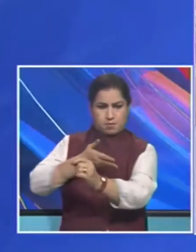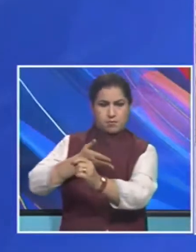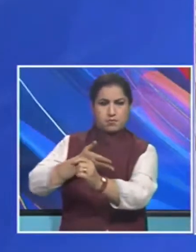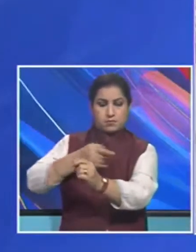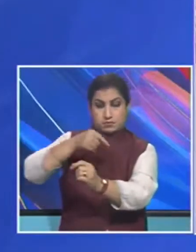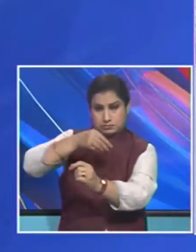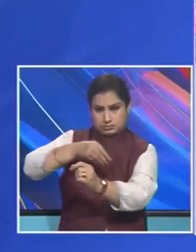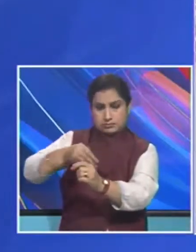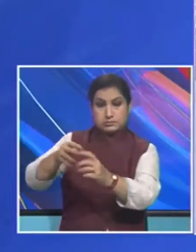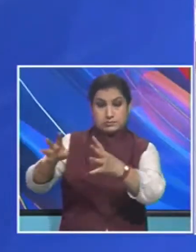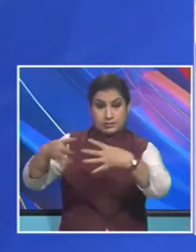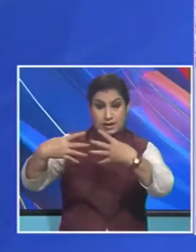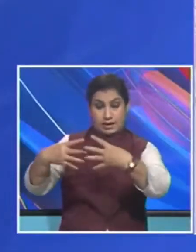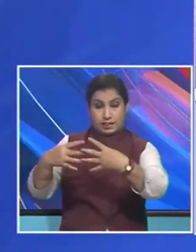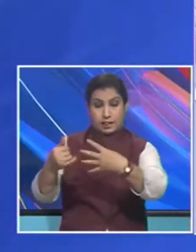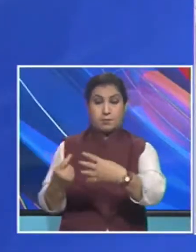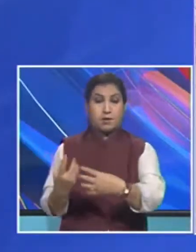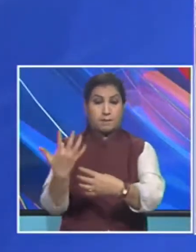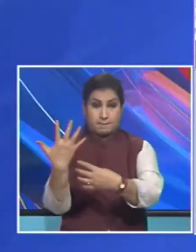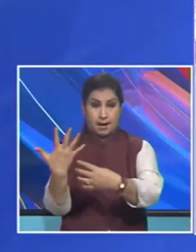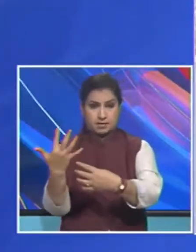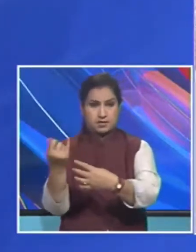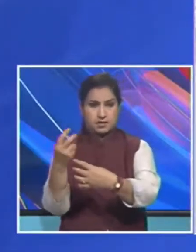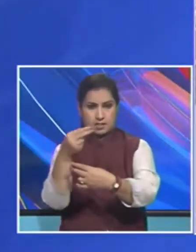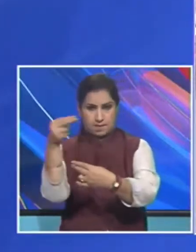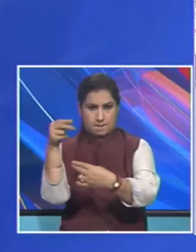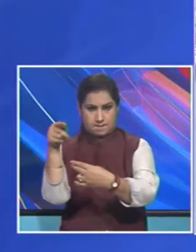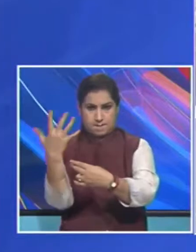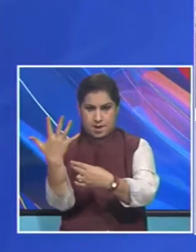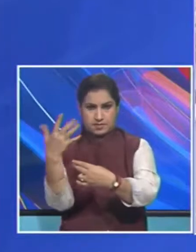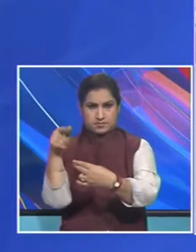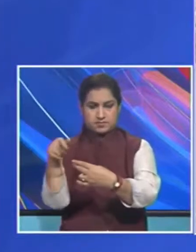संसद भवन के गेट नंबर 5 पर पहुंचेगा।